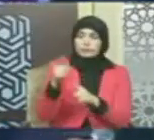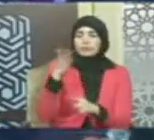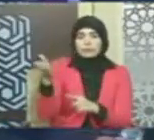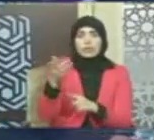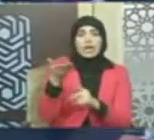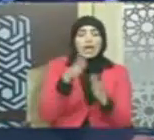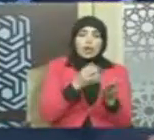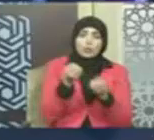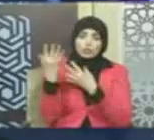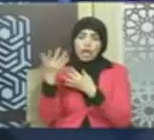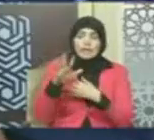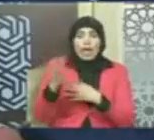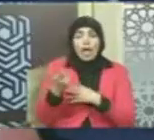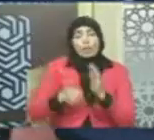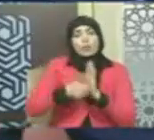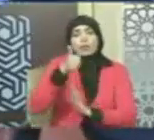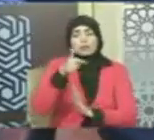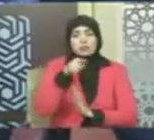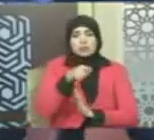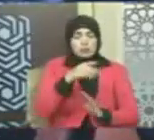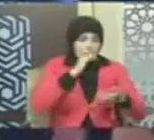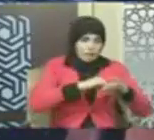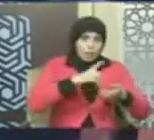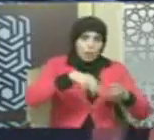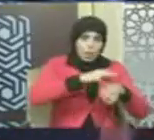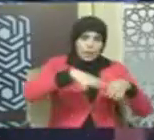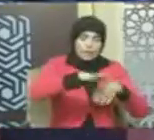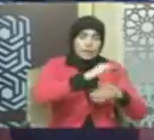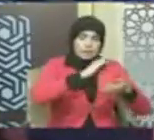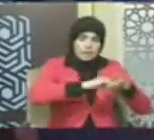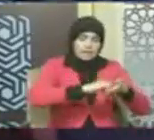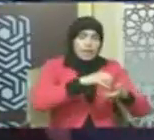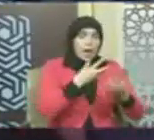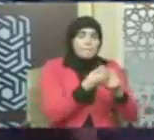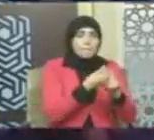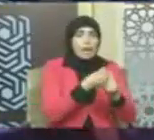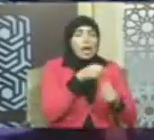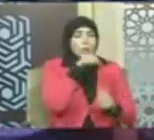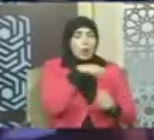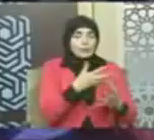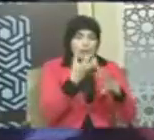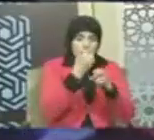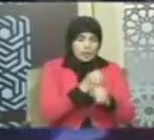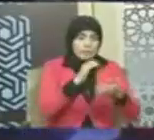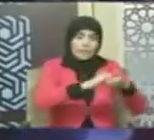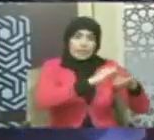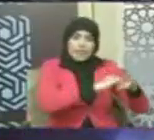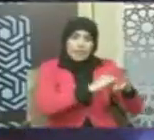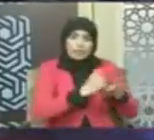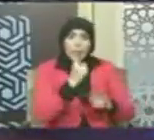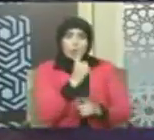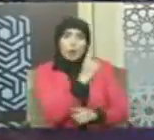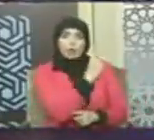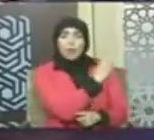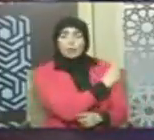فأخذوا يبايعون رسول الله صلى الله عليه وسلم واحدا واحدا حتى انتهوا